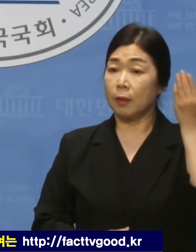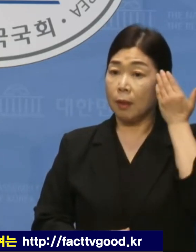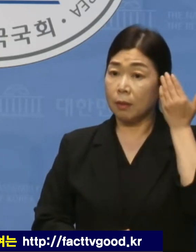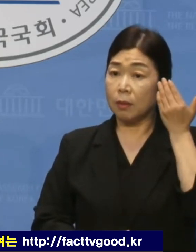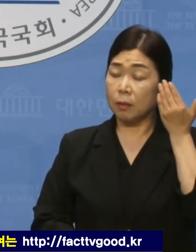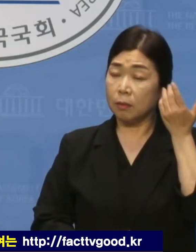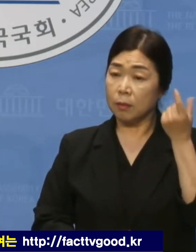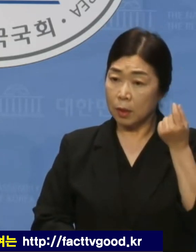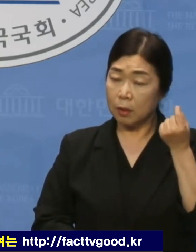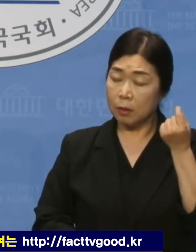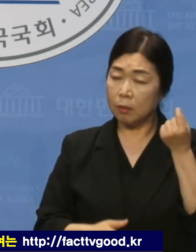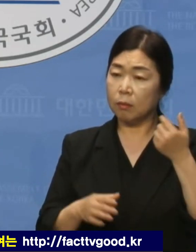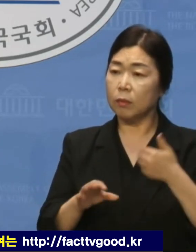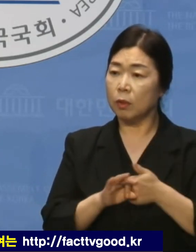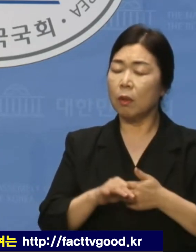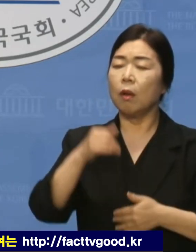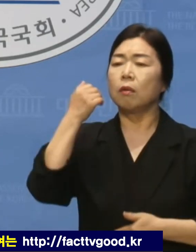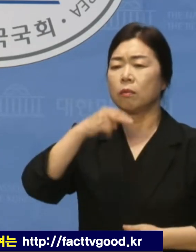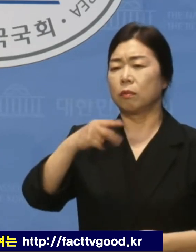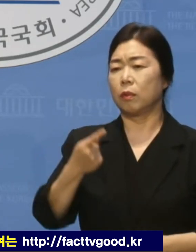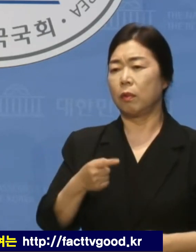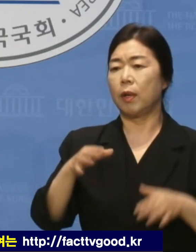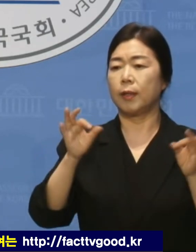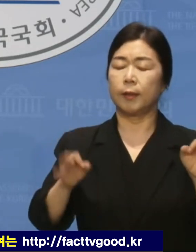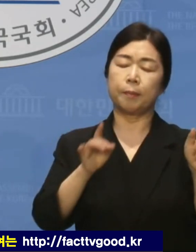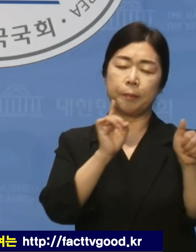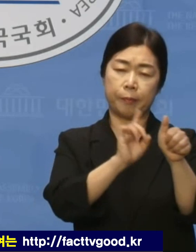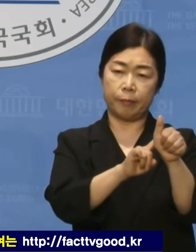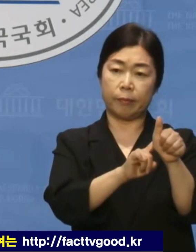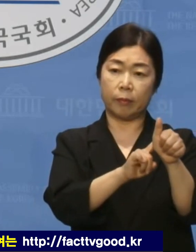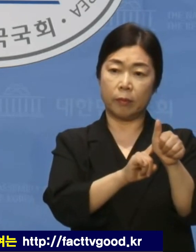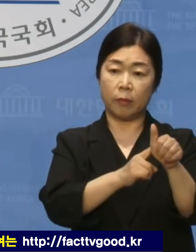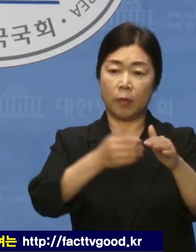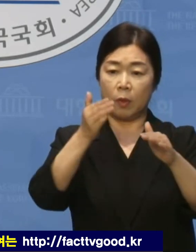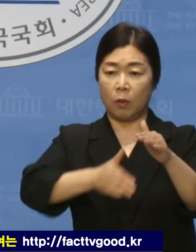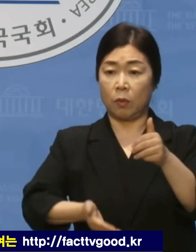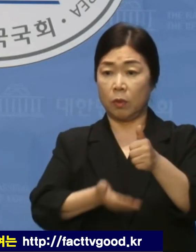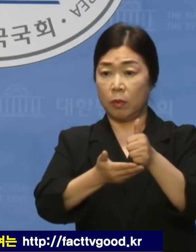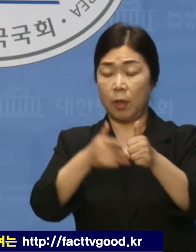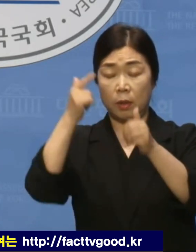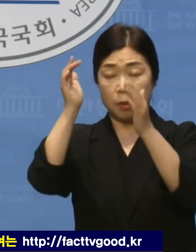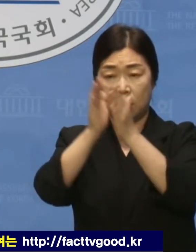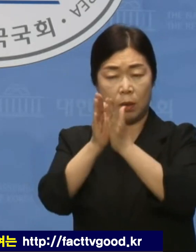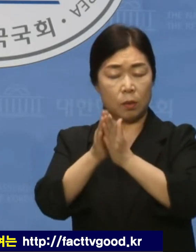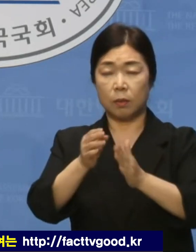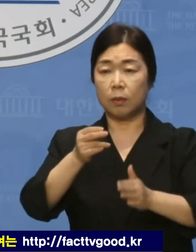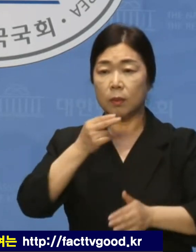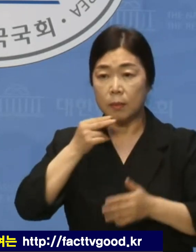상식적인 사람이라면 누구도 김 전 구청장의 공천에 찬성하지 않습니다.